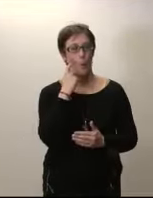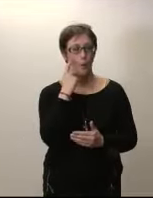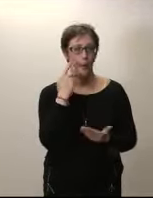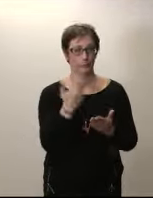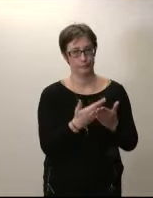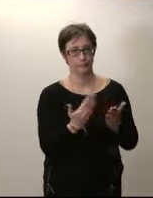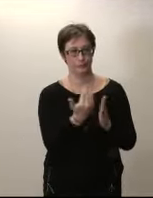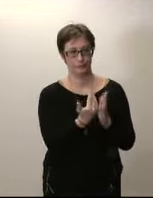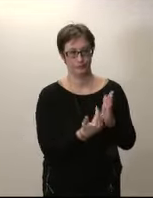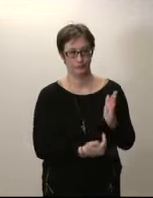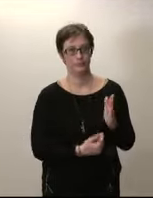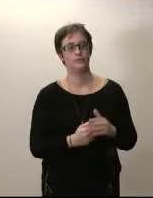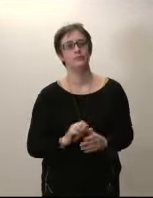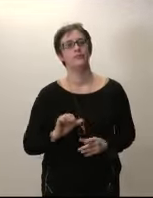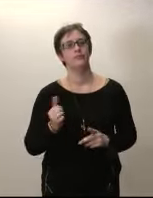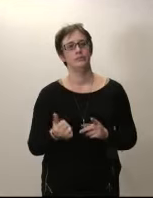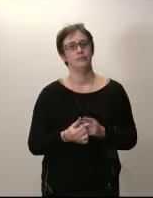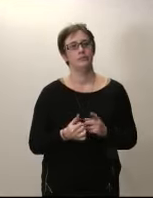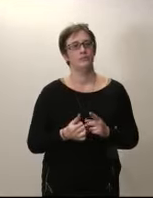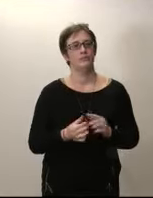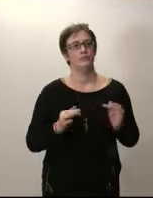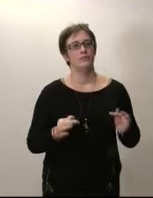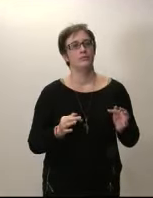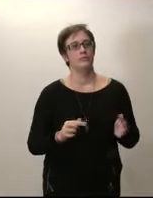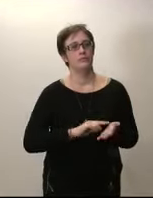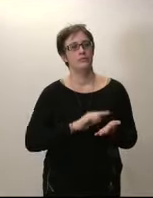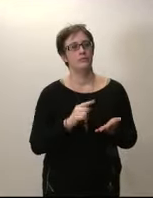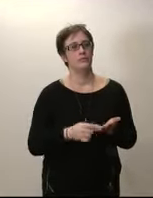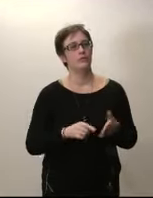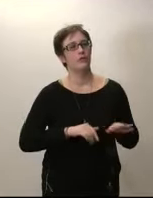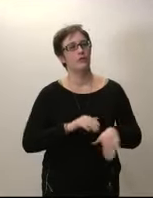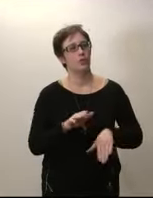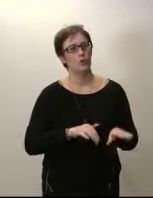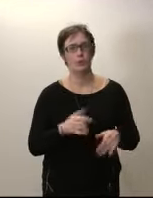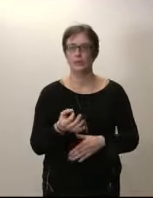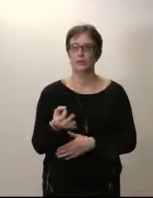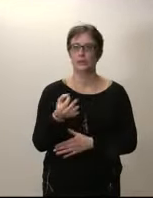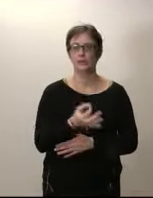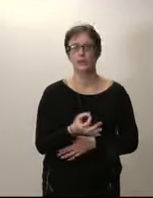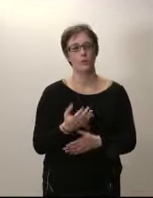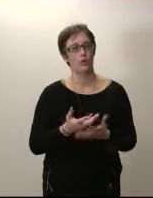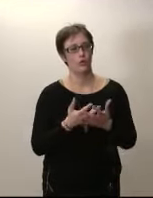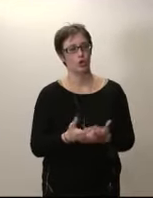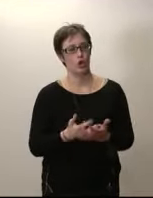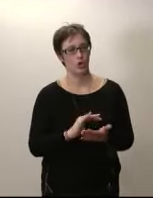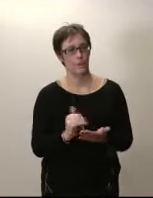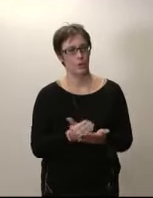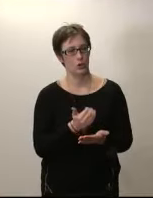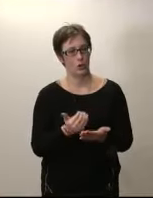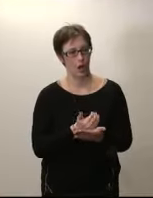le budget de fonctionnement. Vous parlez donc des baisses de charges de personnel, en effet, qui sont